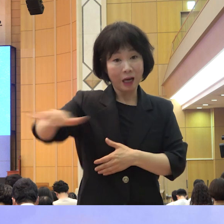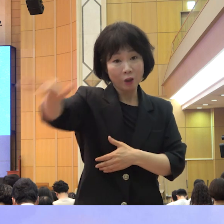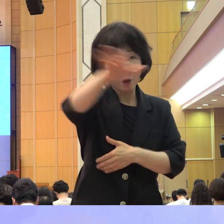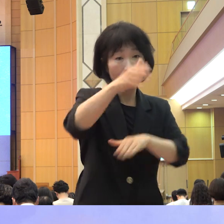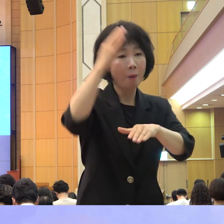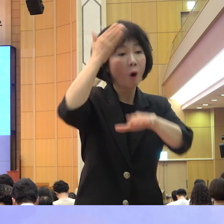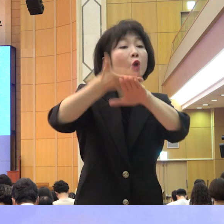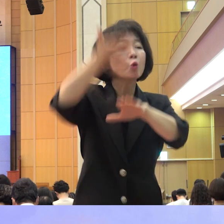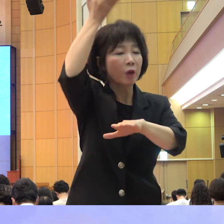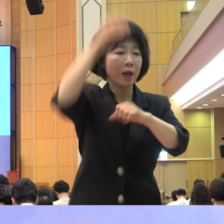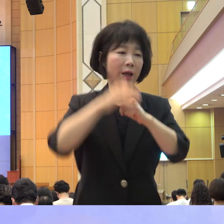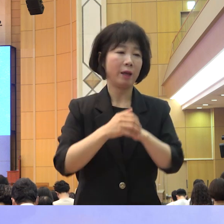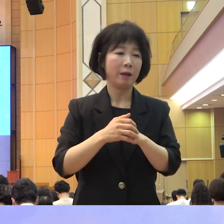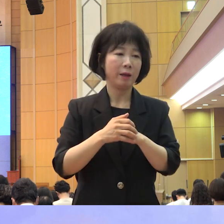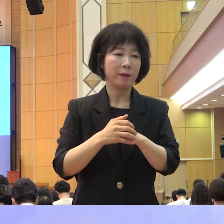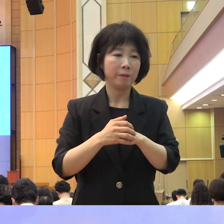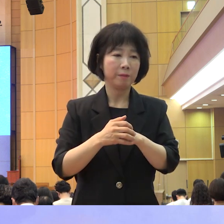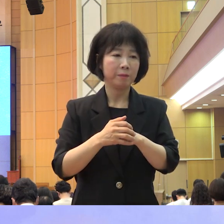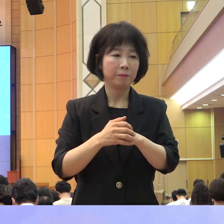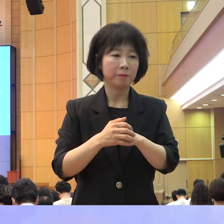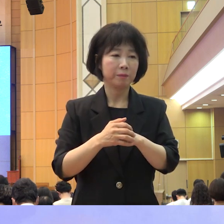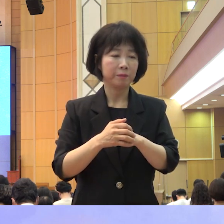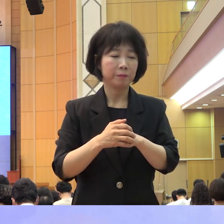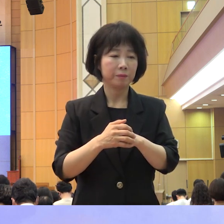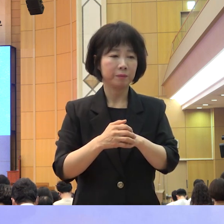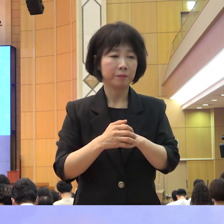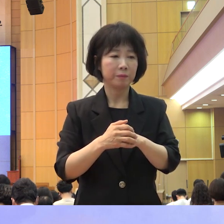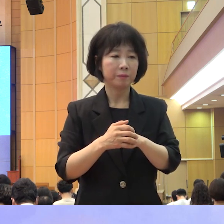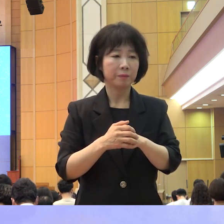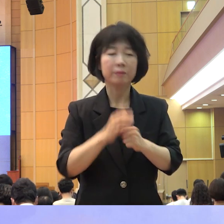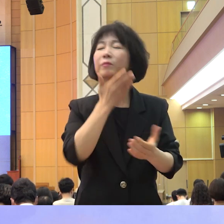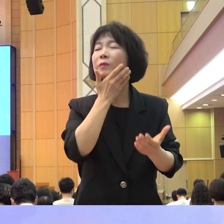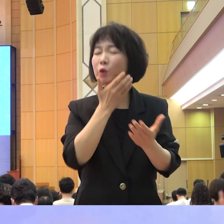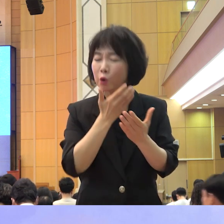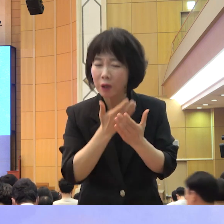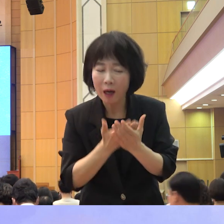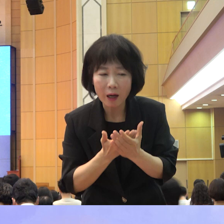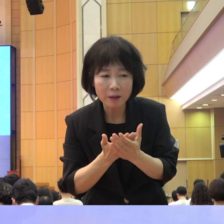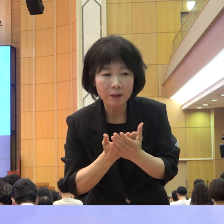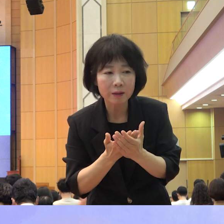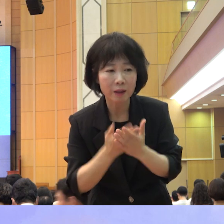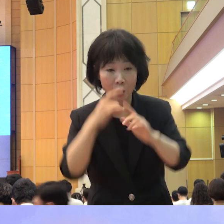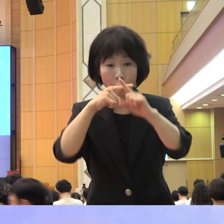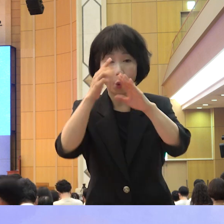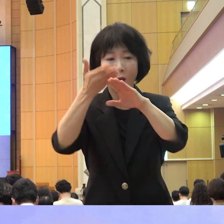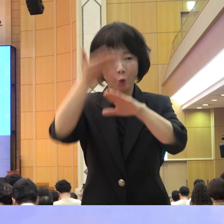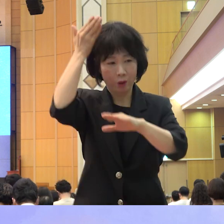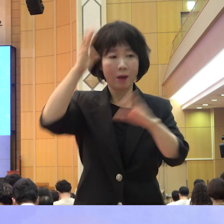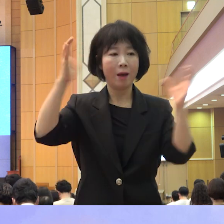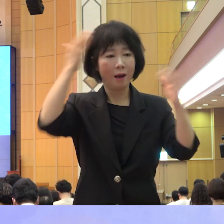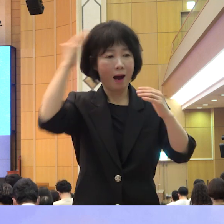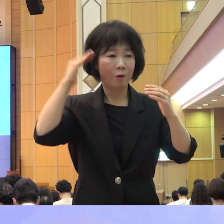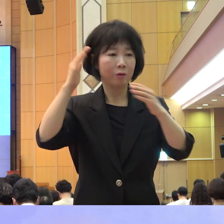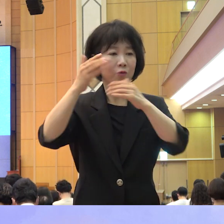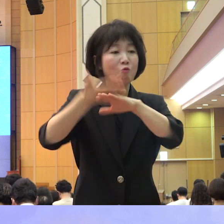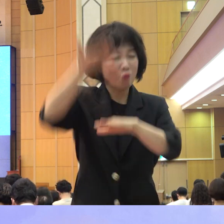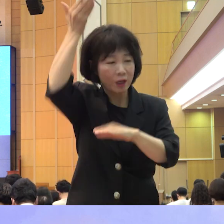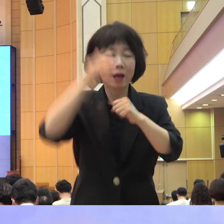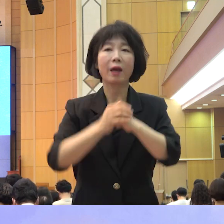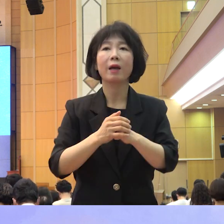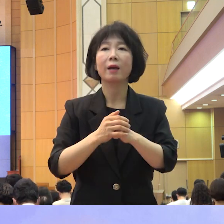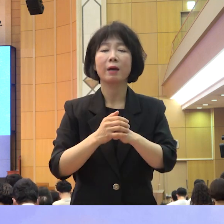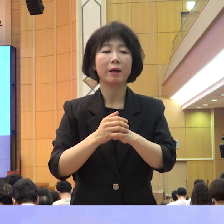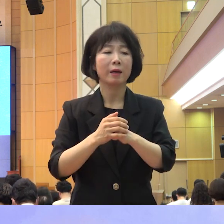자녀들 머리 위에, 특별히 우리 귀한 우리 교회의, 우리 이 나라의 미래인